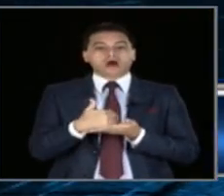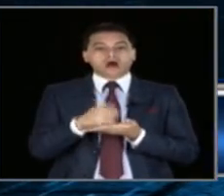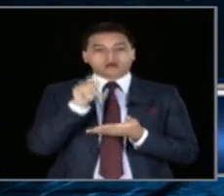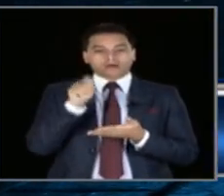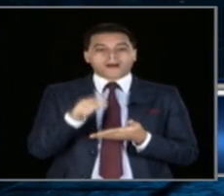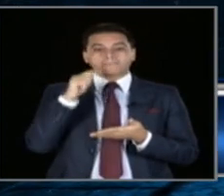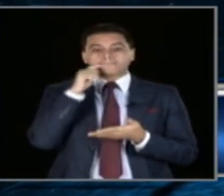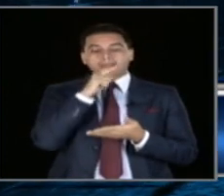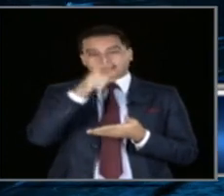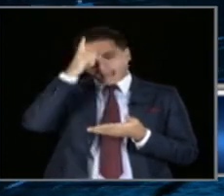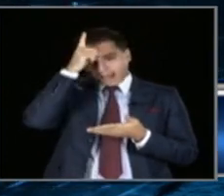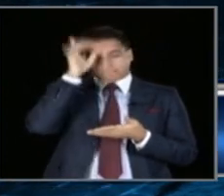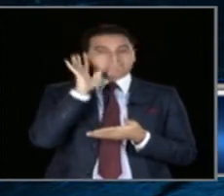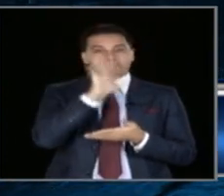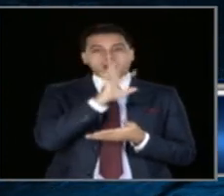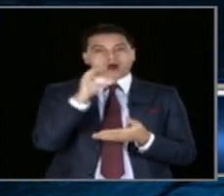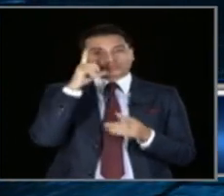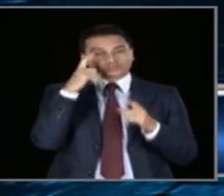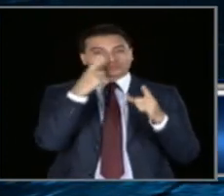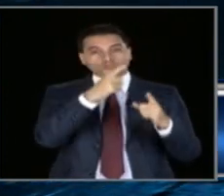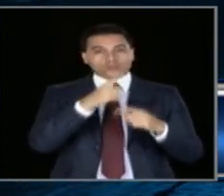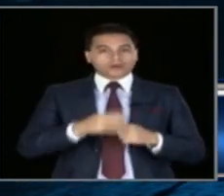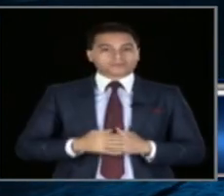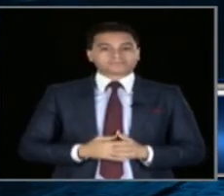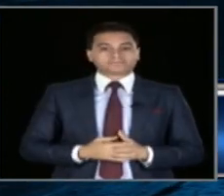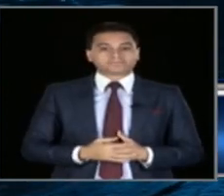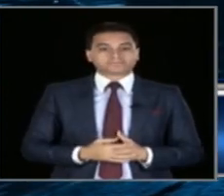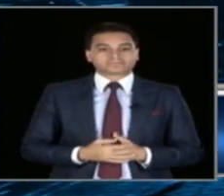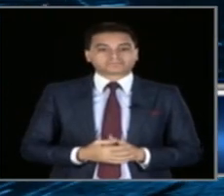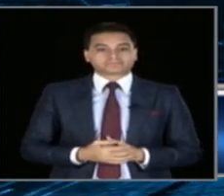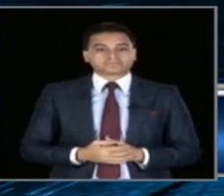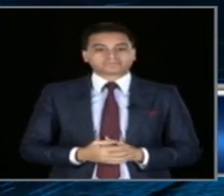من هي المستشارة الألمانية في الصورة؟